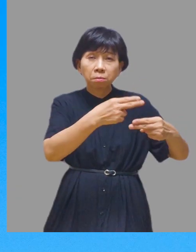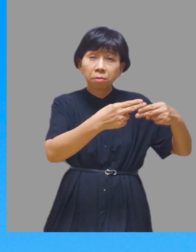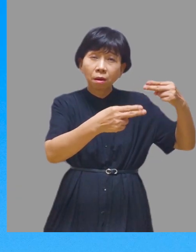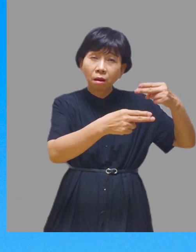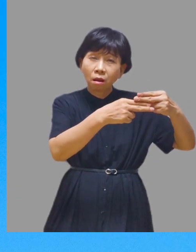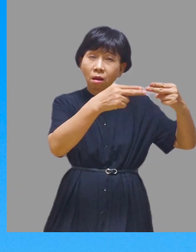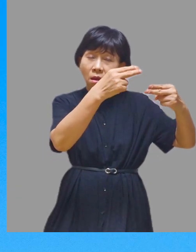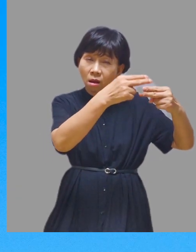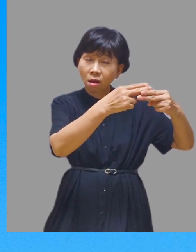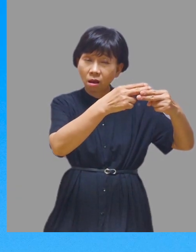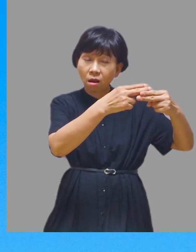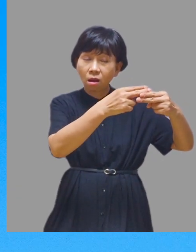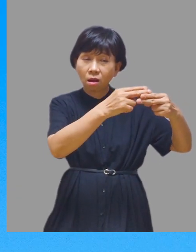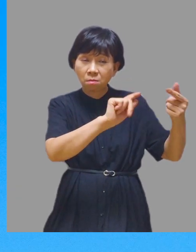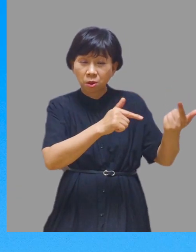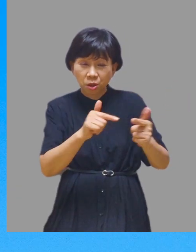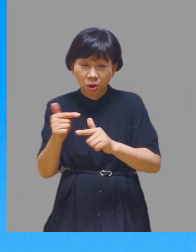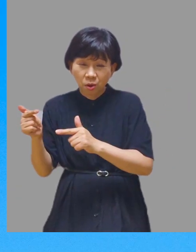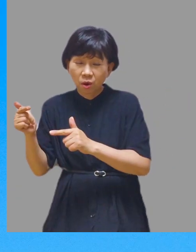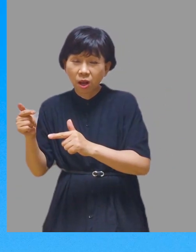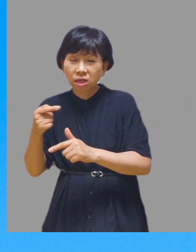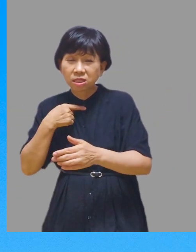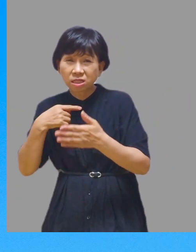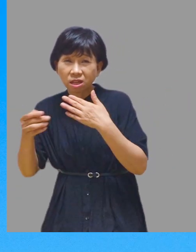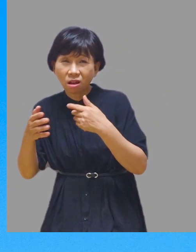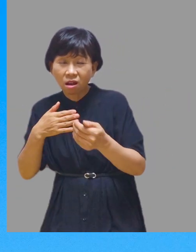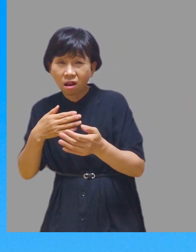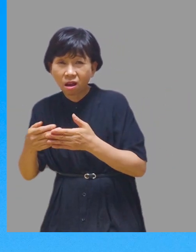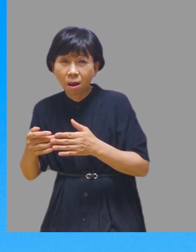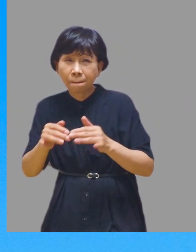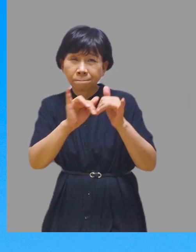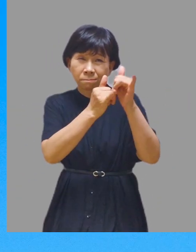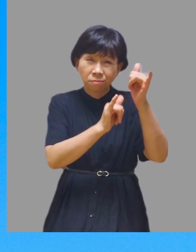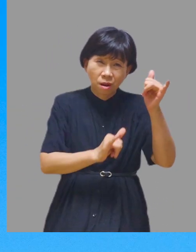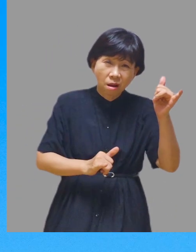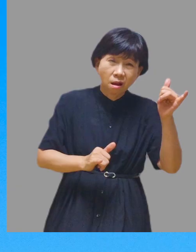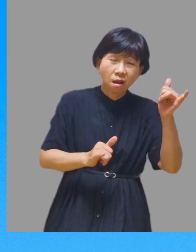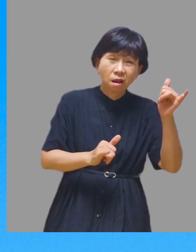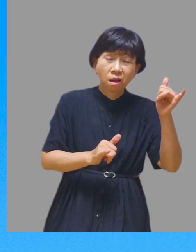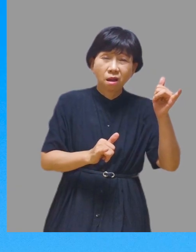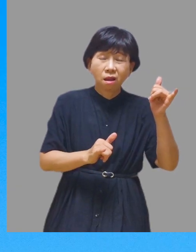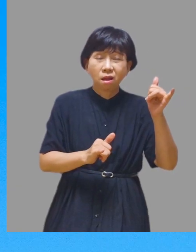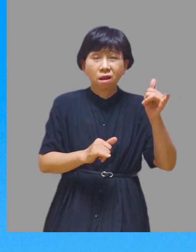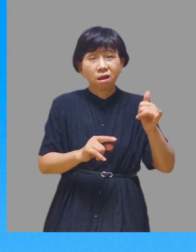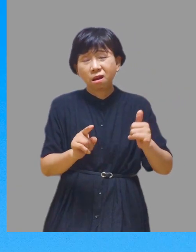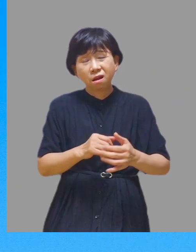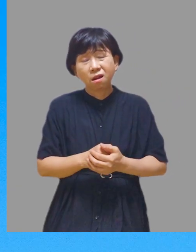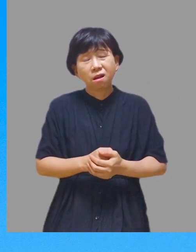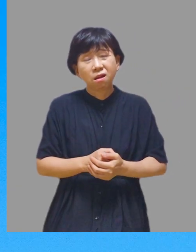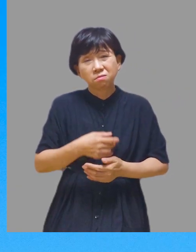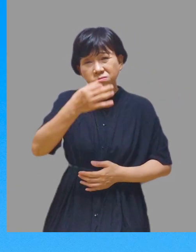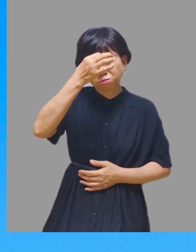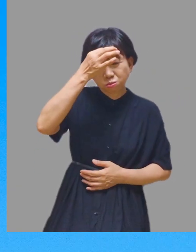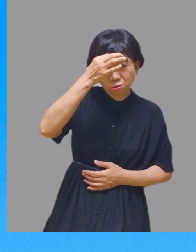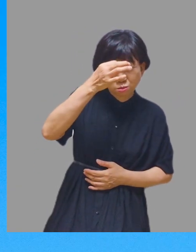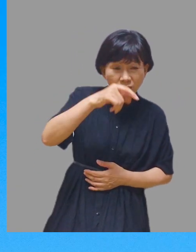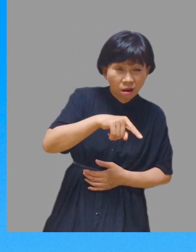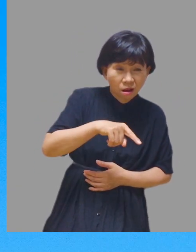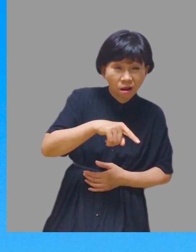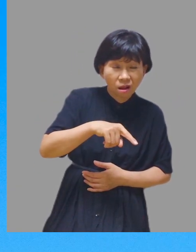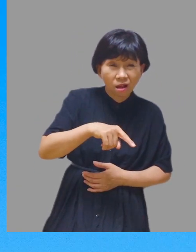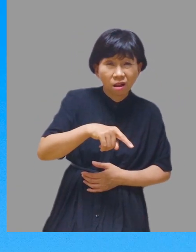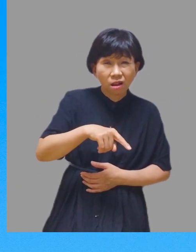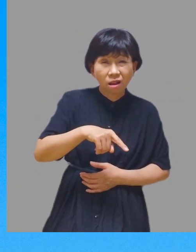올린 어떤 여러 가지 것들이 안 무너질 거라고 생각하지만 여러분, 이 영적 현실을 잘 들여다보고